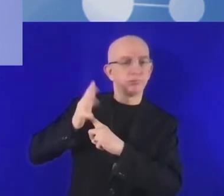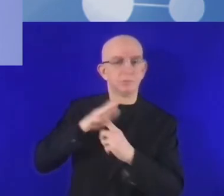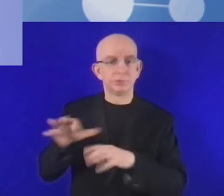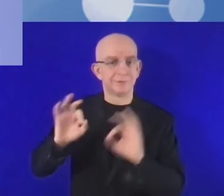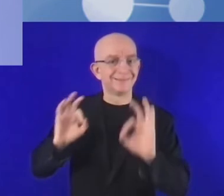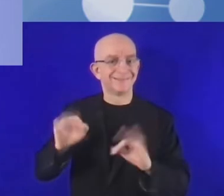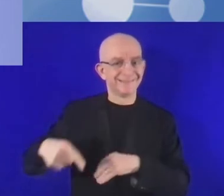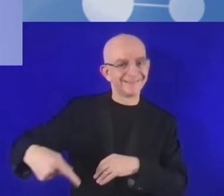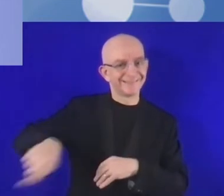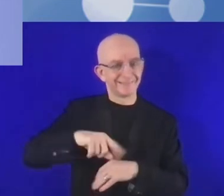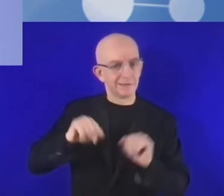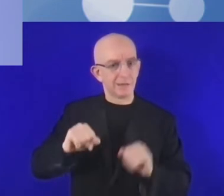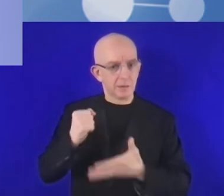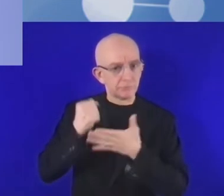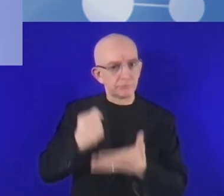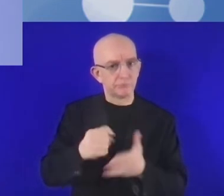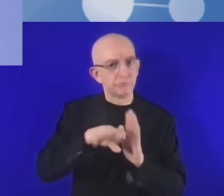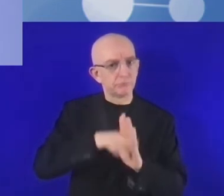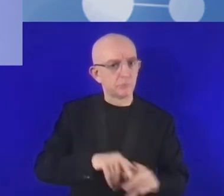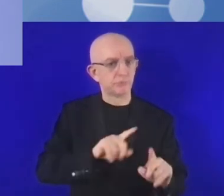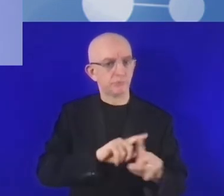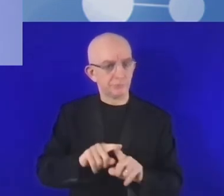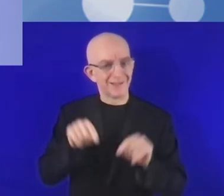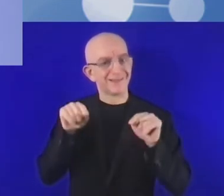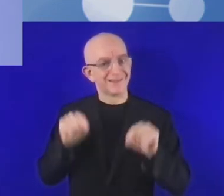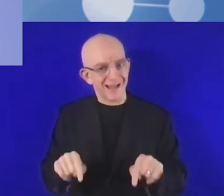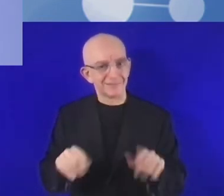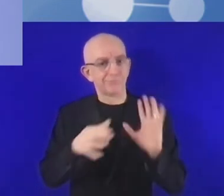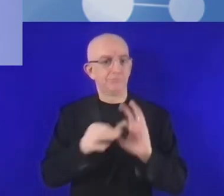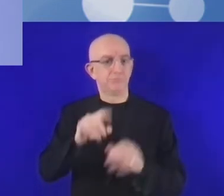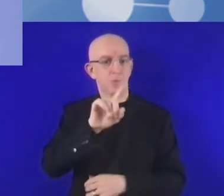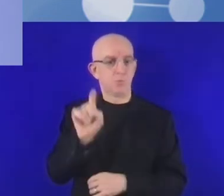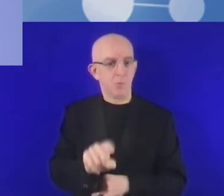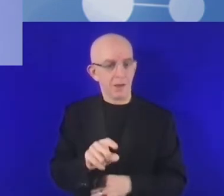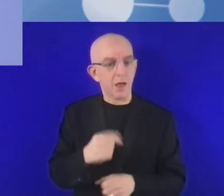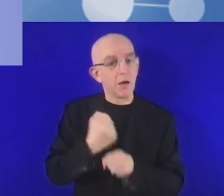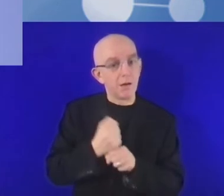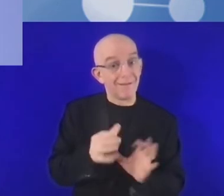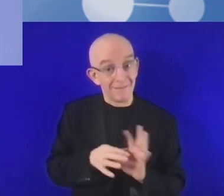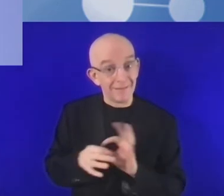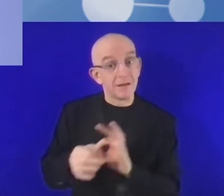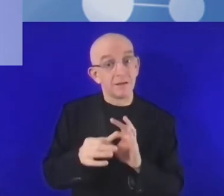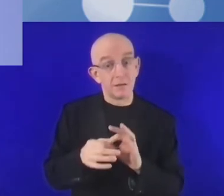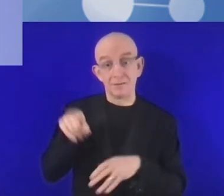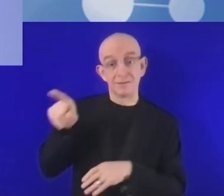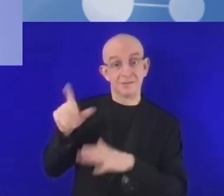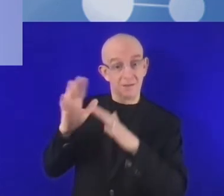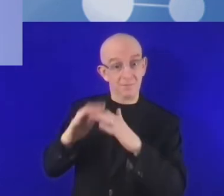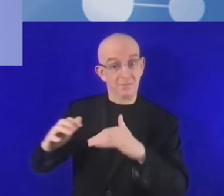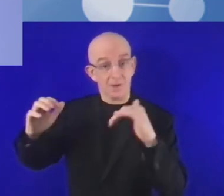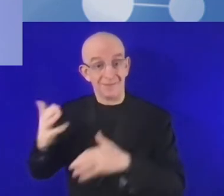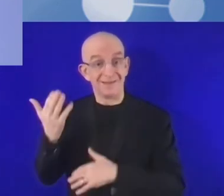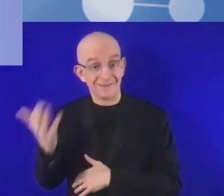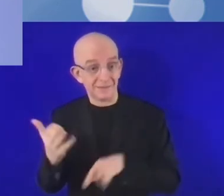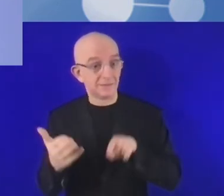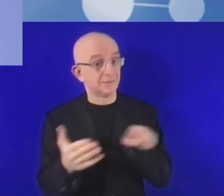要进行比较大的项目。这就是为什么这个国家政府和